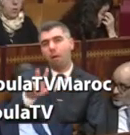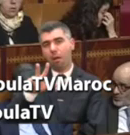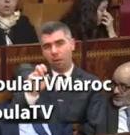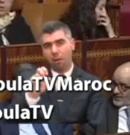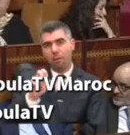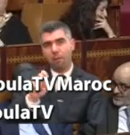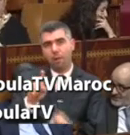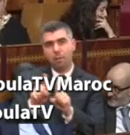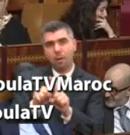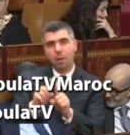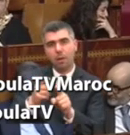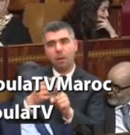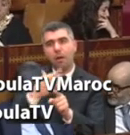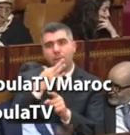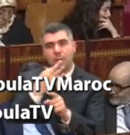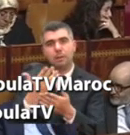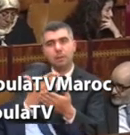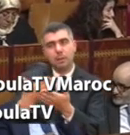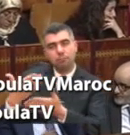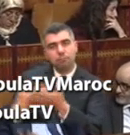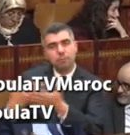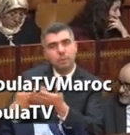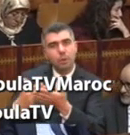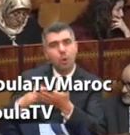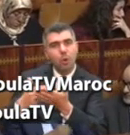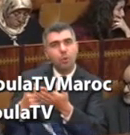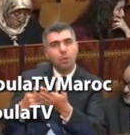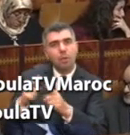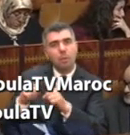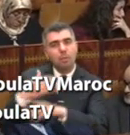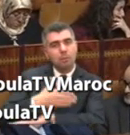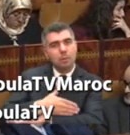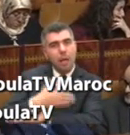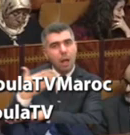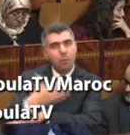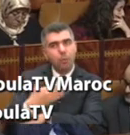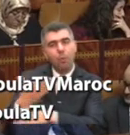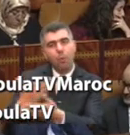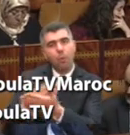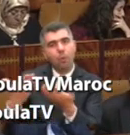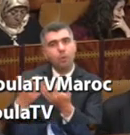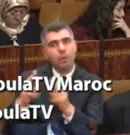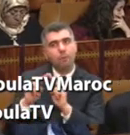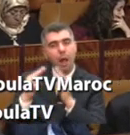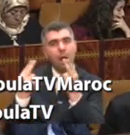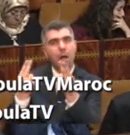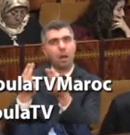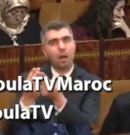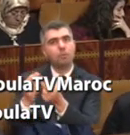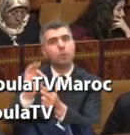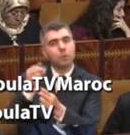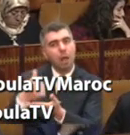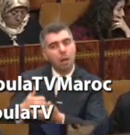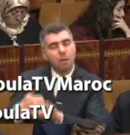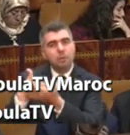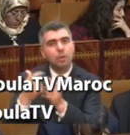المخطط في تنشيط المعاملات التجارية الخاصة في قطاع الصادرات والواردات، وبالتالي سيساعد المقاولة على